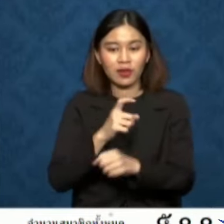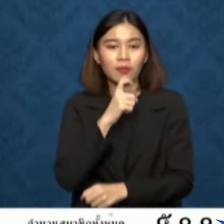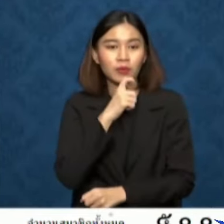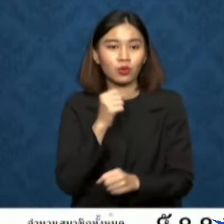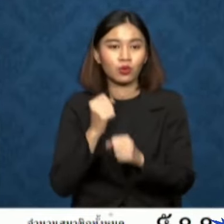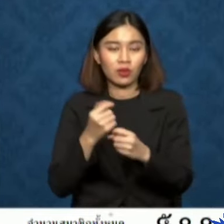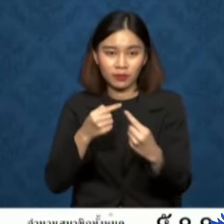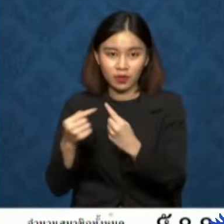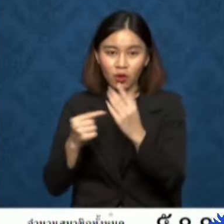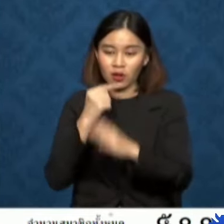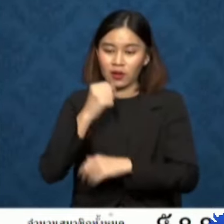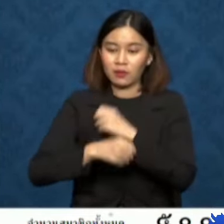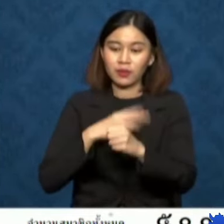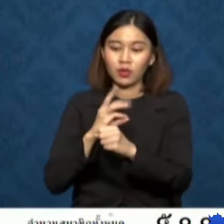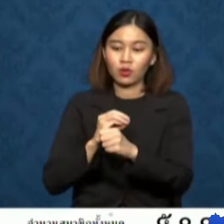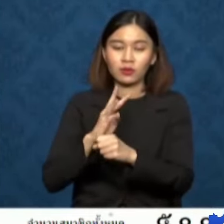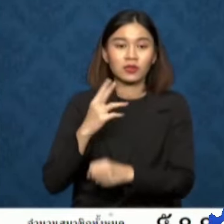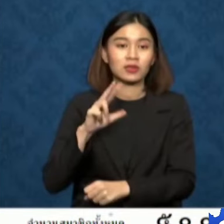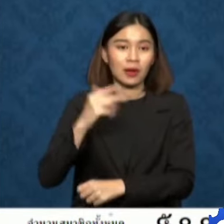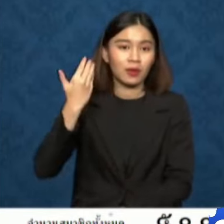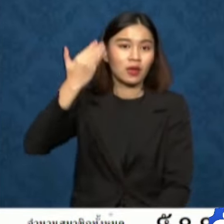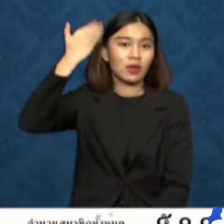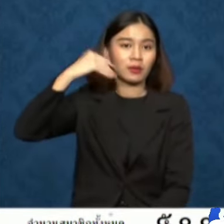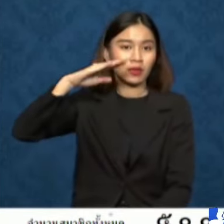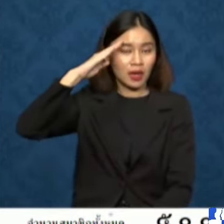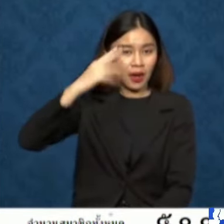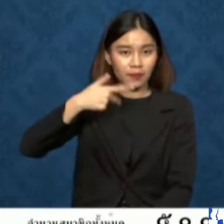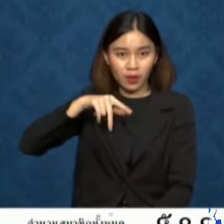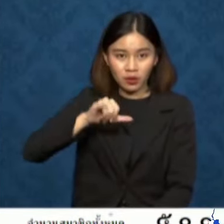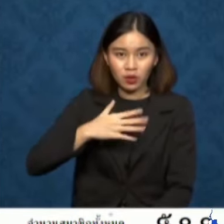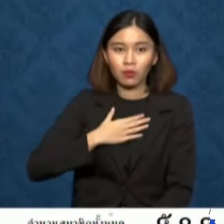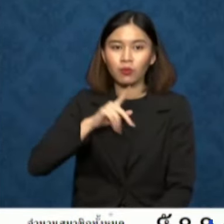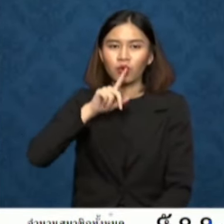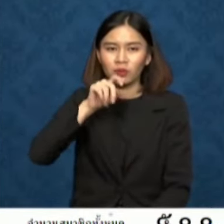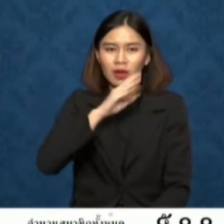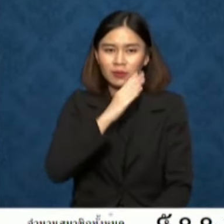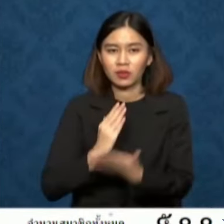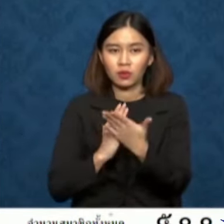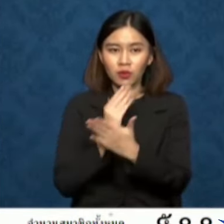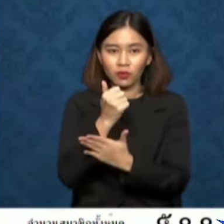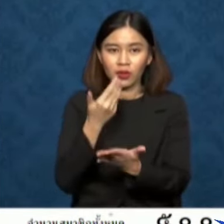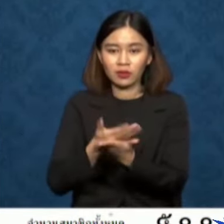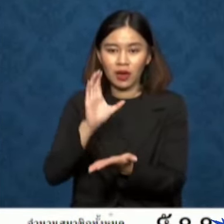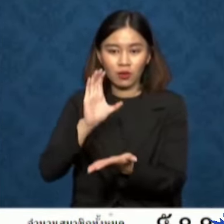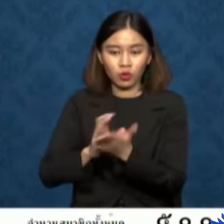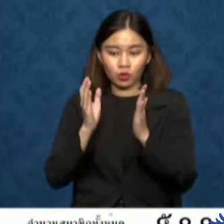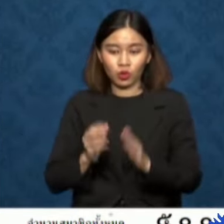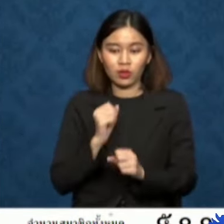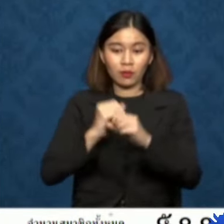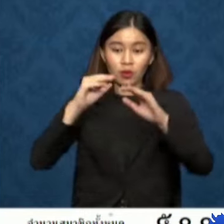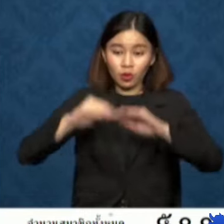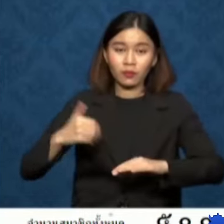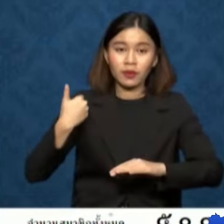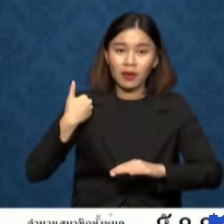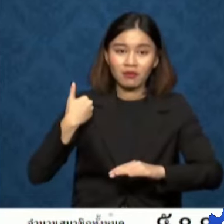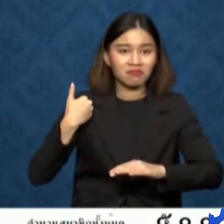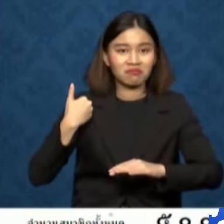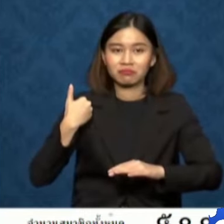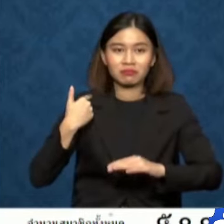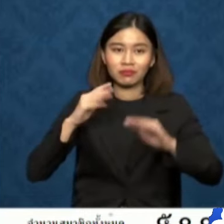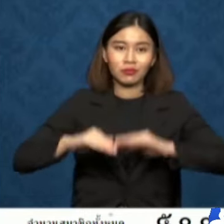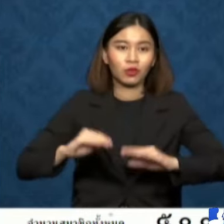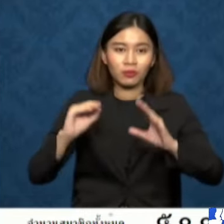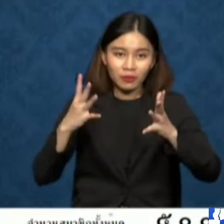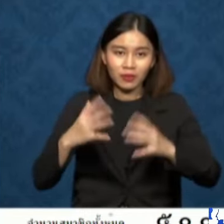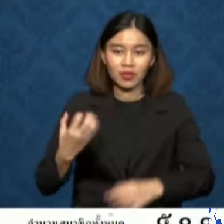63ตั้งแต่ยุคพลเอกประยุทธ์ผมถามแค่นี้ถ้ามันสำเร็จงบบุคลากรของกองทัพลดลงมั้ยก็เปล่าแล้วยังจะมา